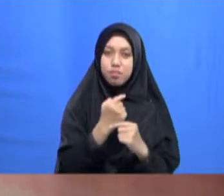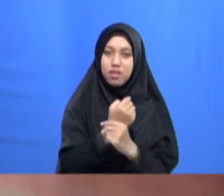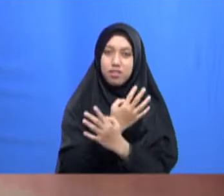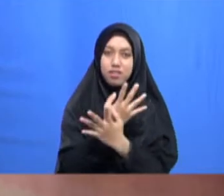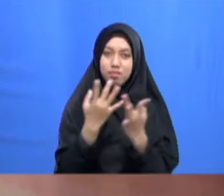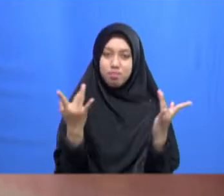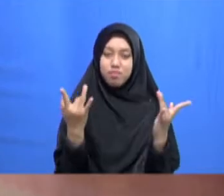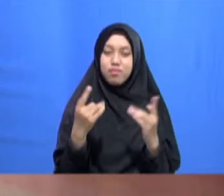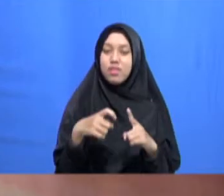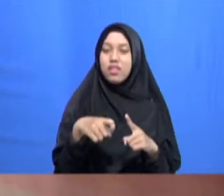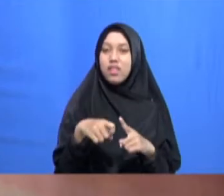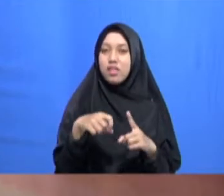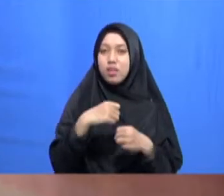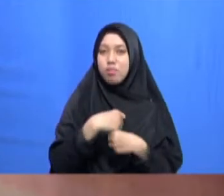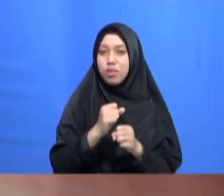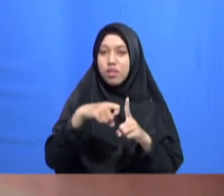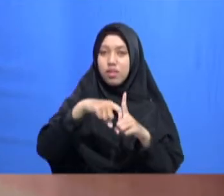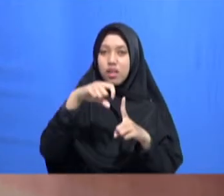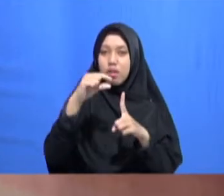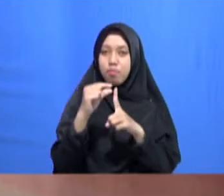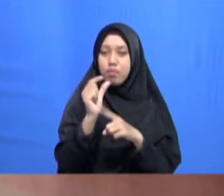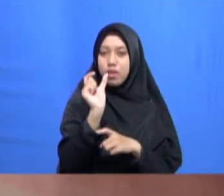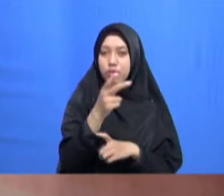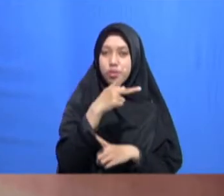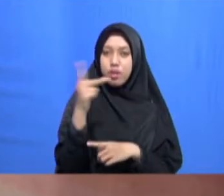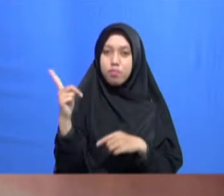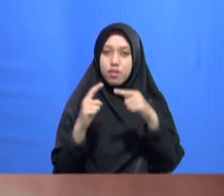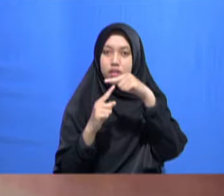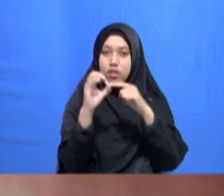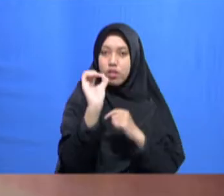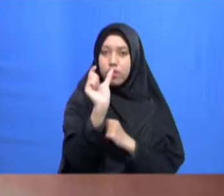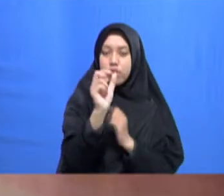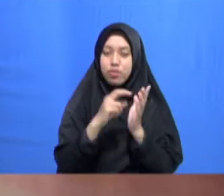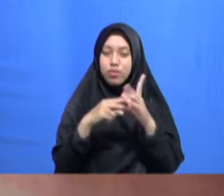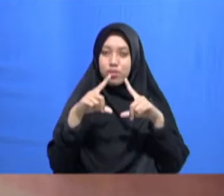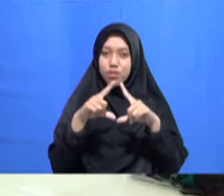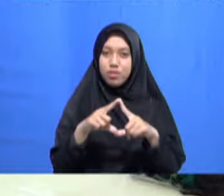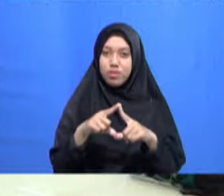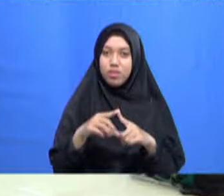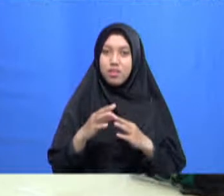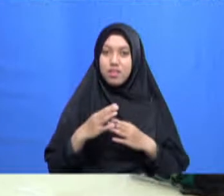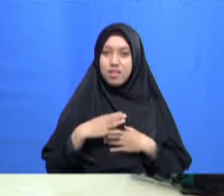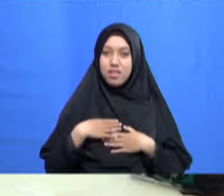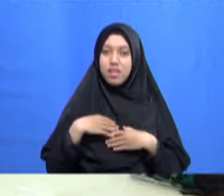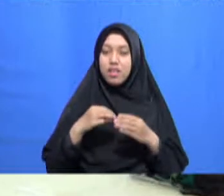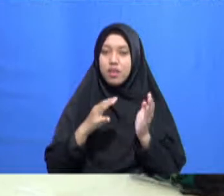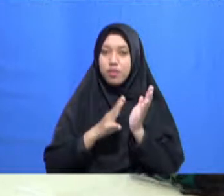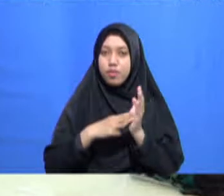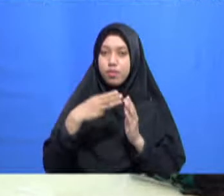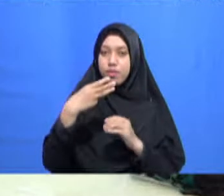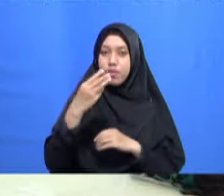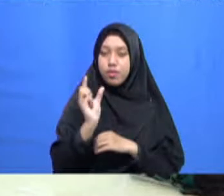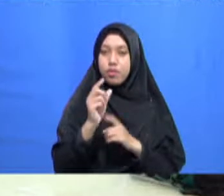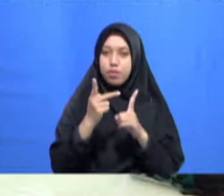dilaksanakan oleh KPU Kabupaten Tojo Una-Una. Saya, Muhtar Lutfi, akan